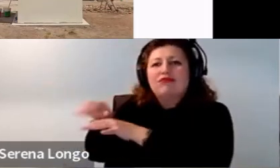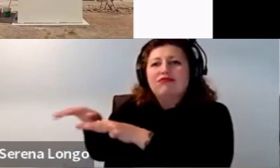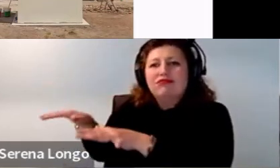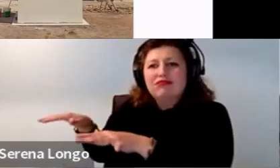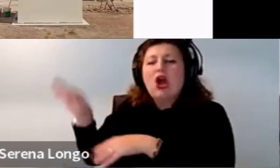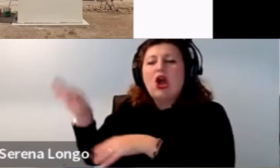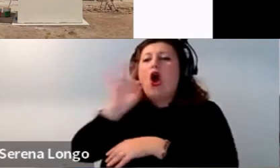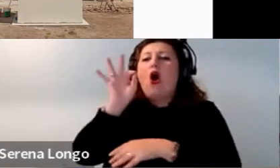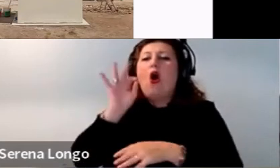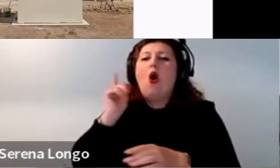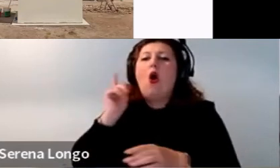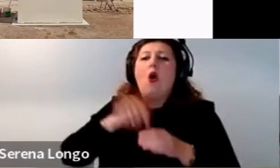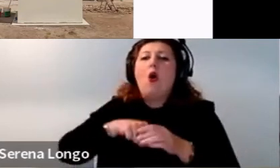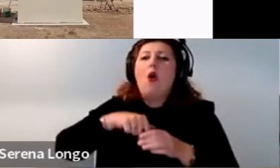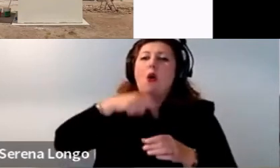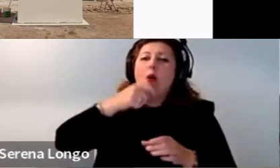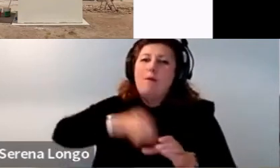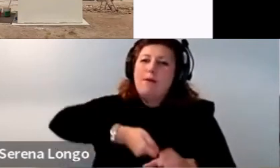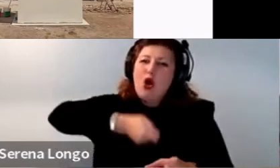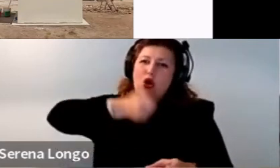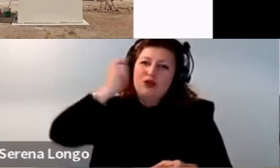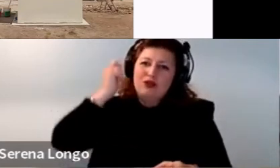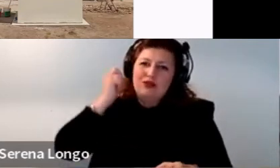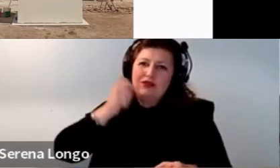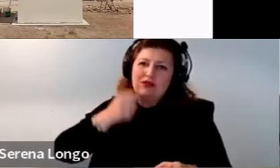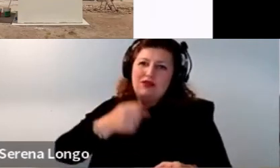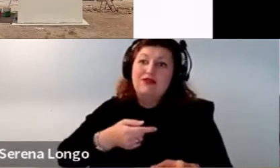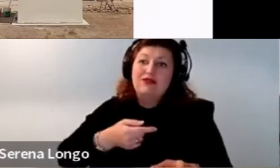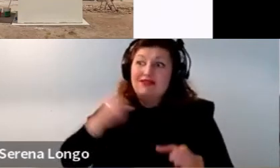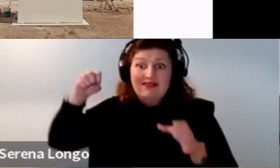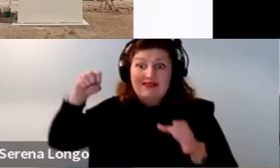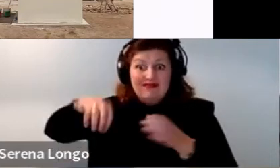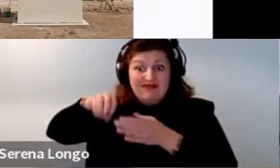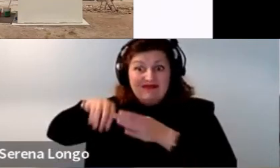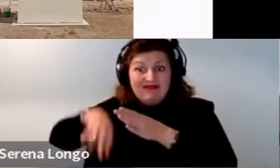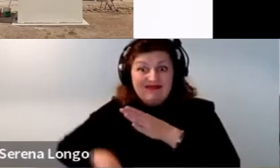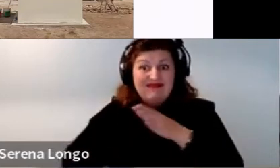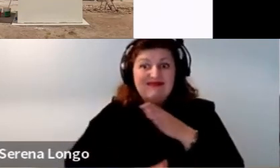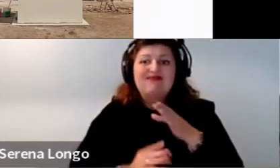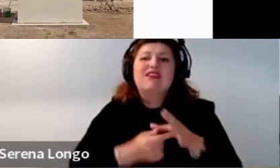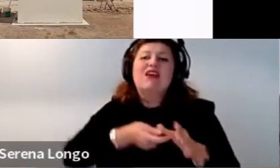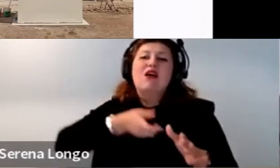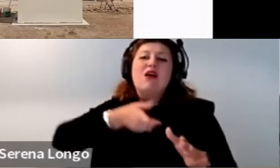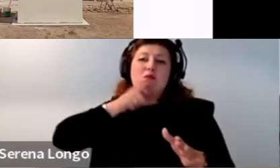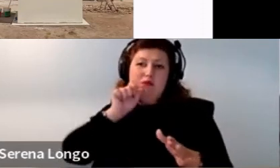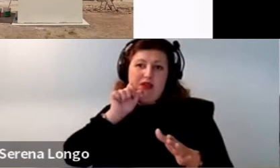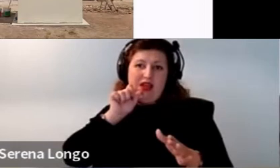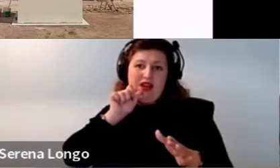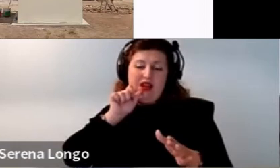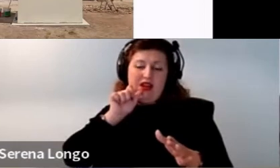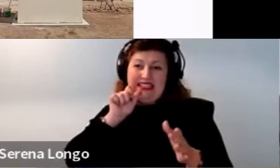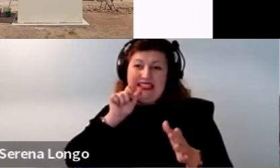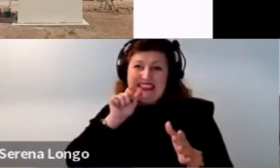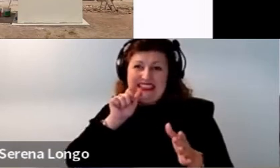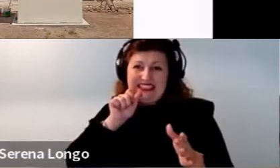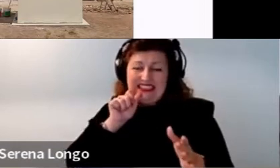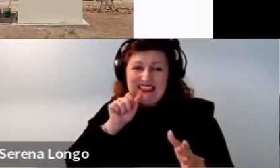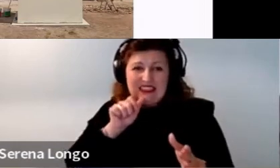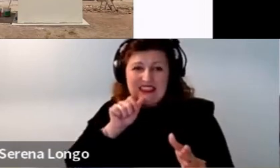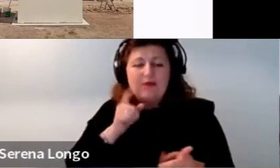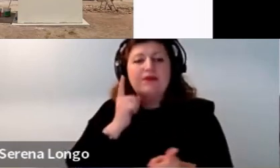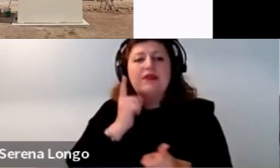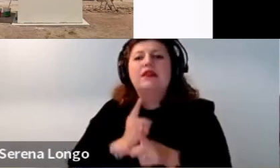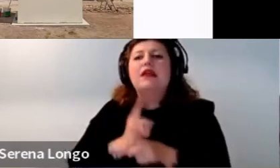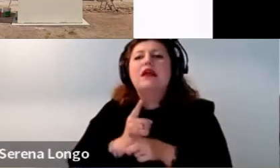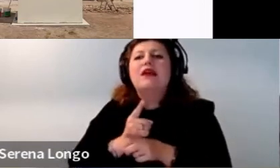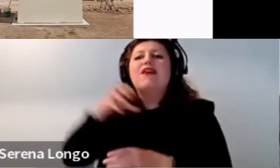si beve. Un intervento di questo genere con la fossa settica, che in realtà non si vede qui ma si vede più avanti,